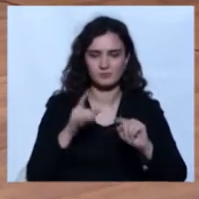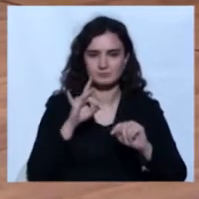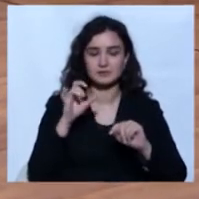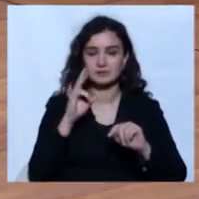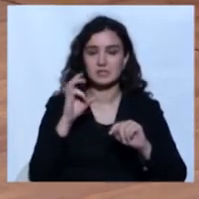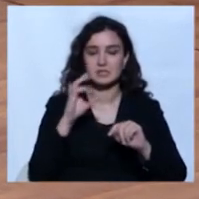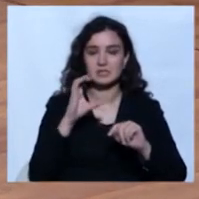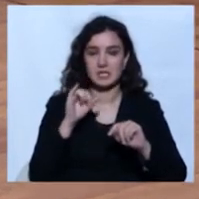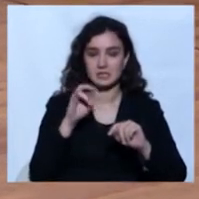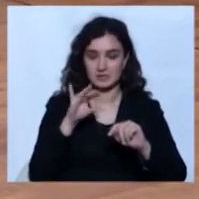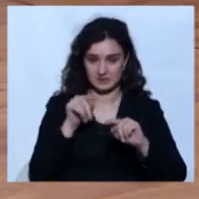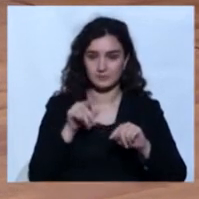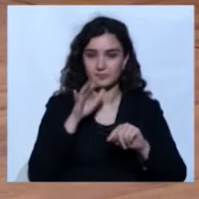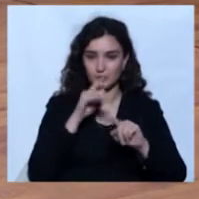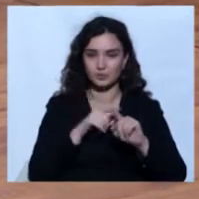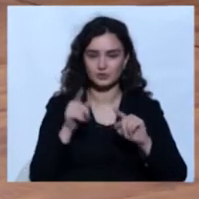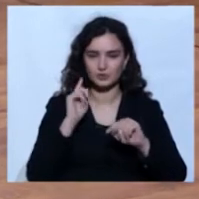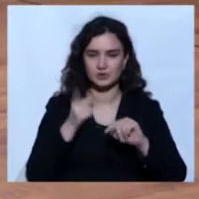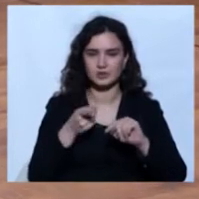რენესანსის ეპოქაში